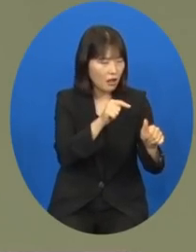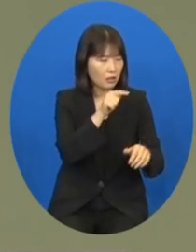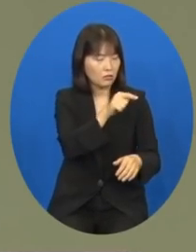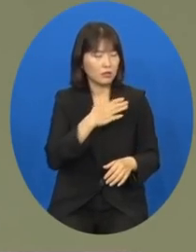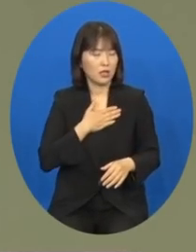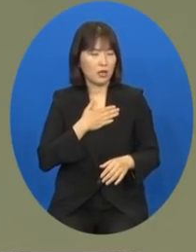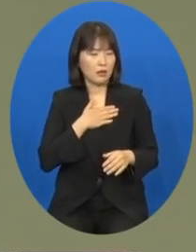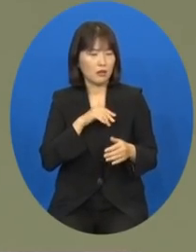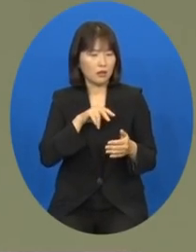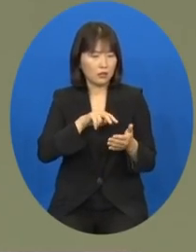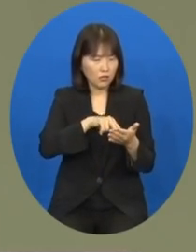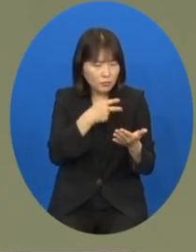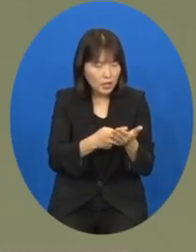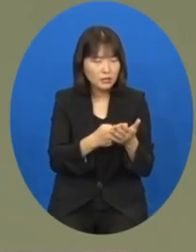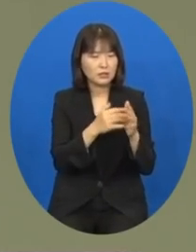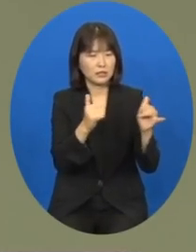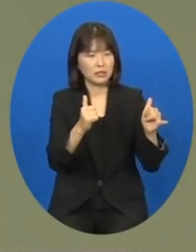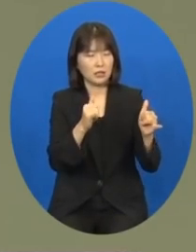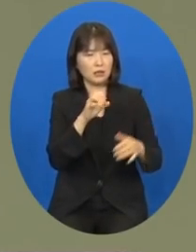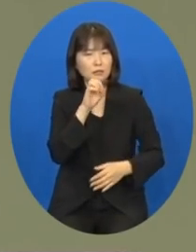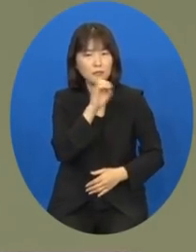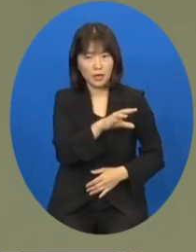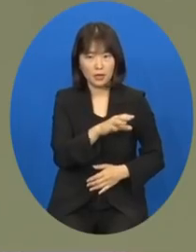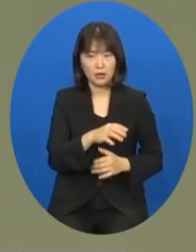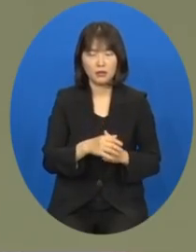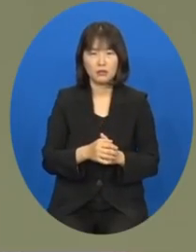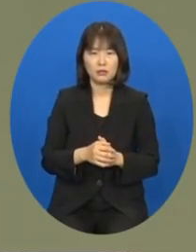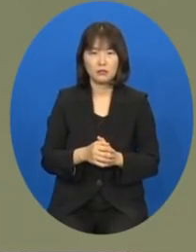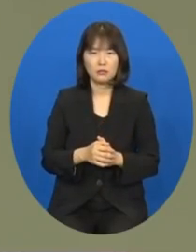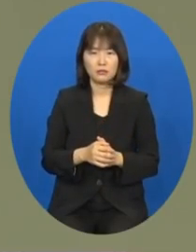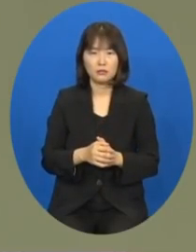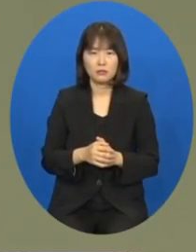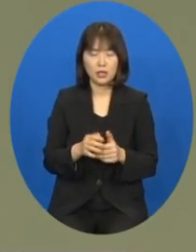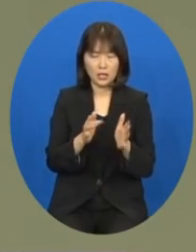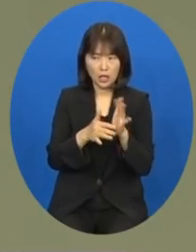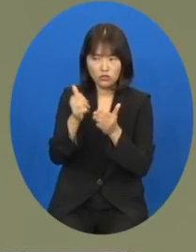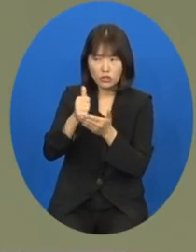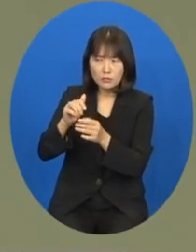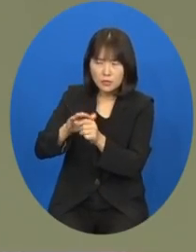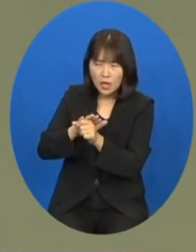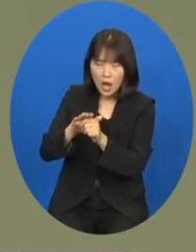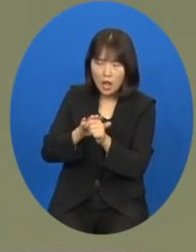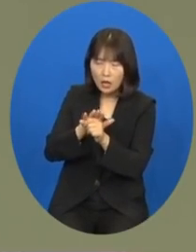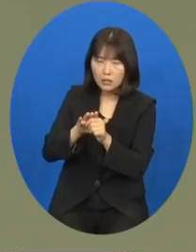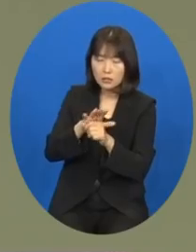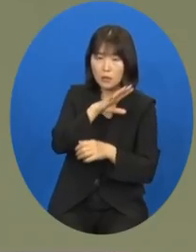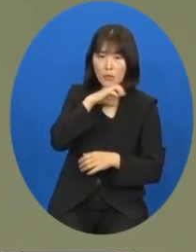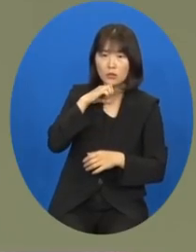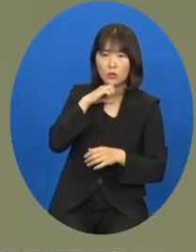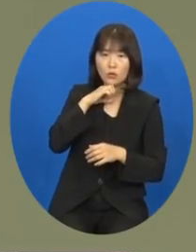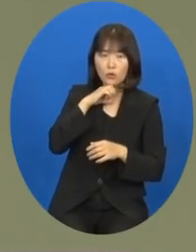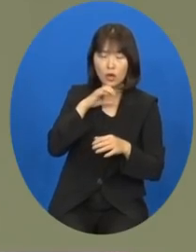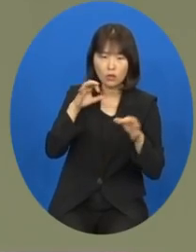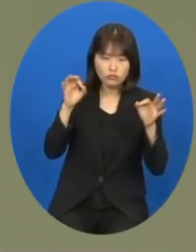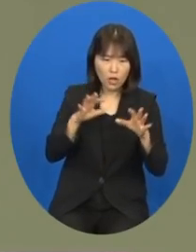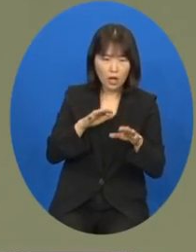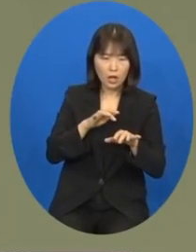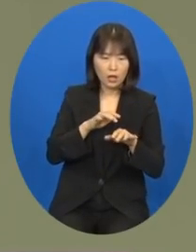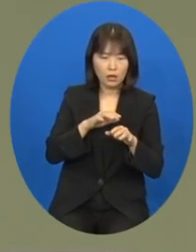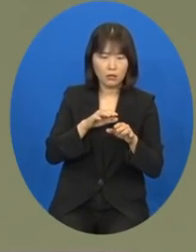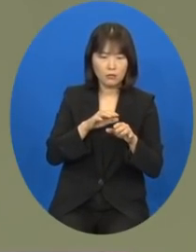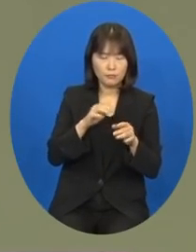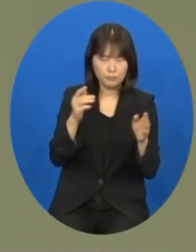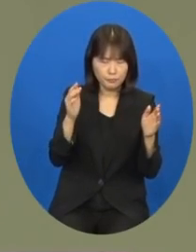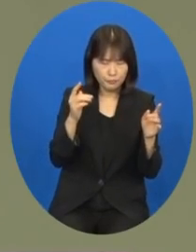자로다 요즘을 사랑했던 배드 가 순간 사탄이 되어 버린 거예요 그럼 배들은 사람인데 갑자기